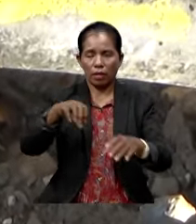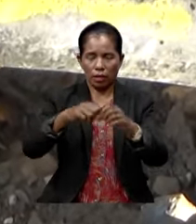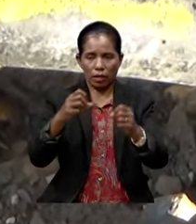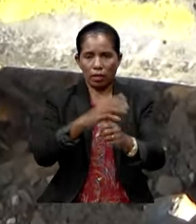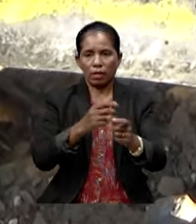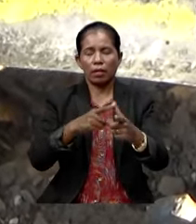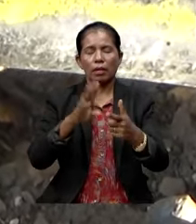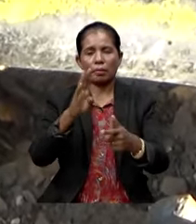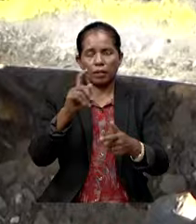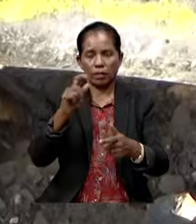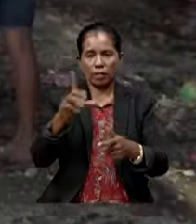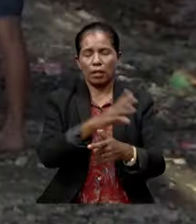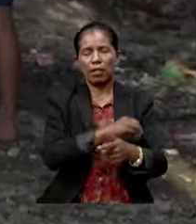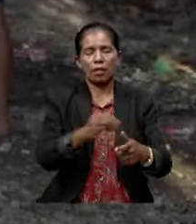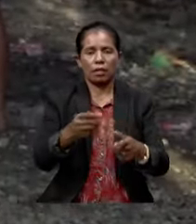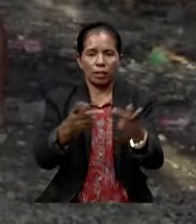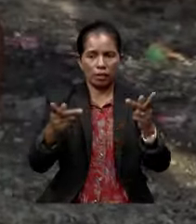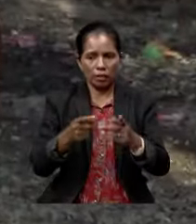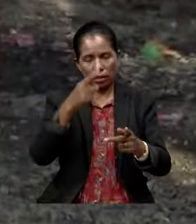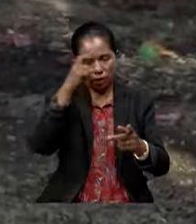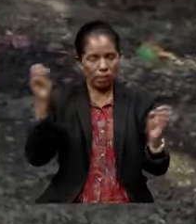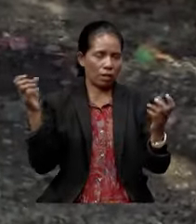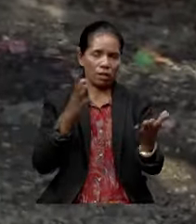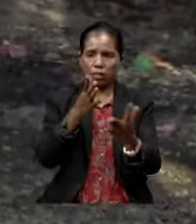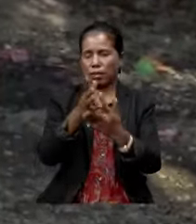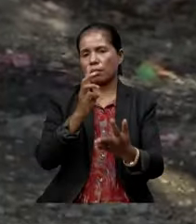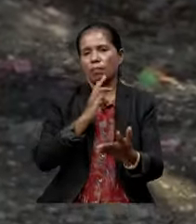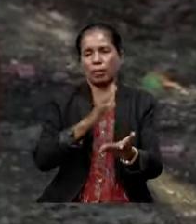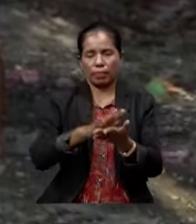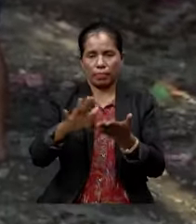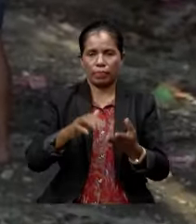parte betel kanaliza iha are refere, tambah lase suba bemos Abraham Amral, Ziemen.